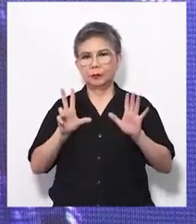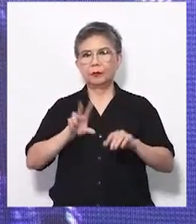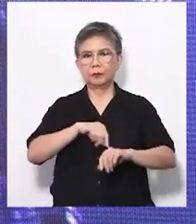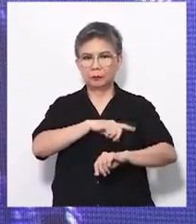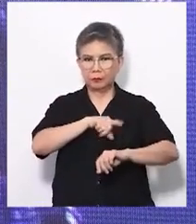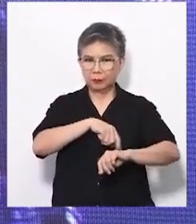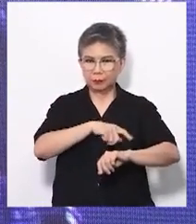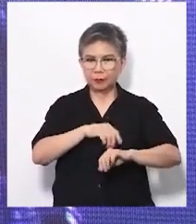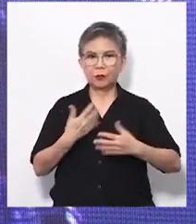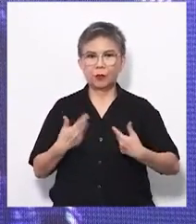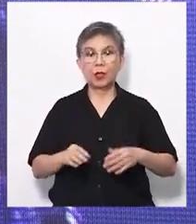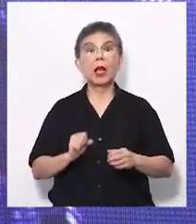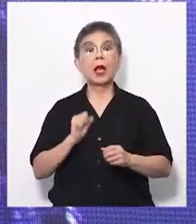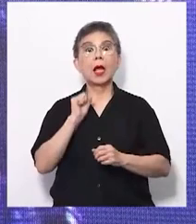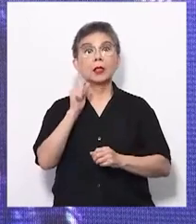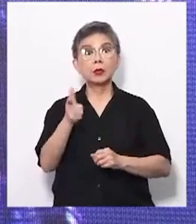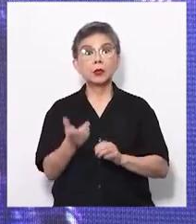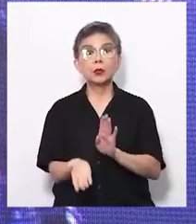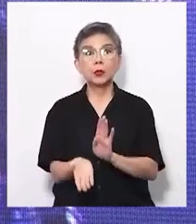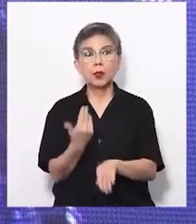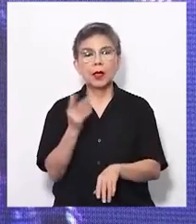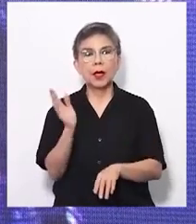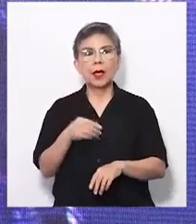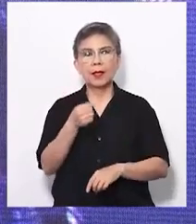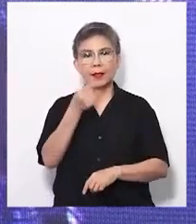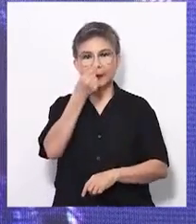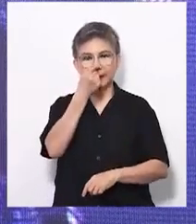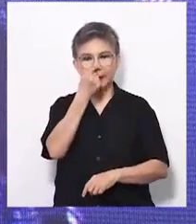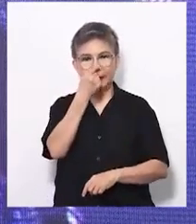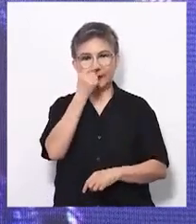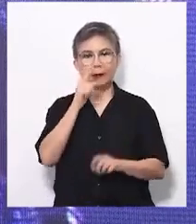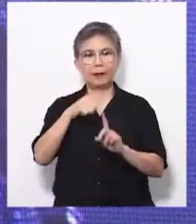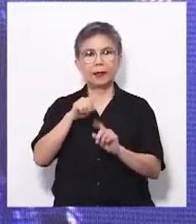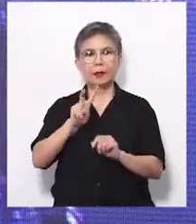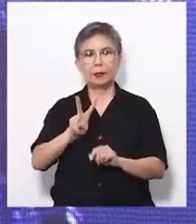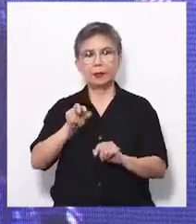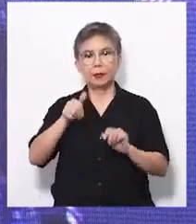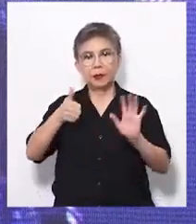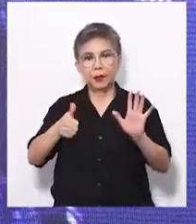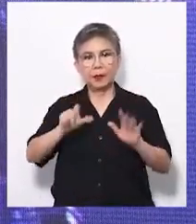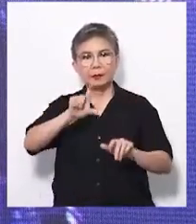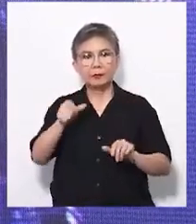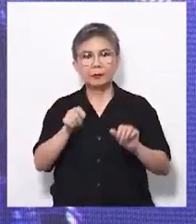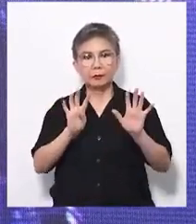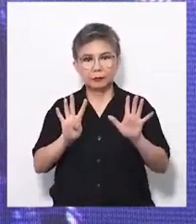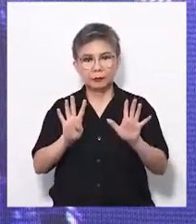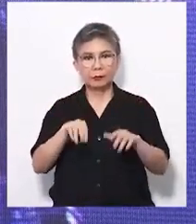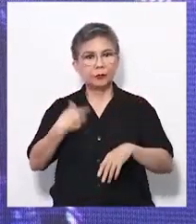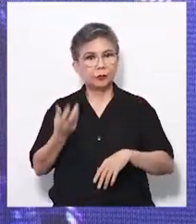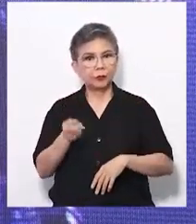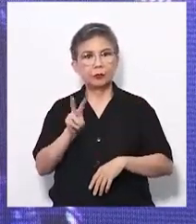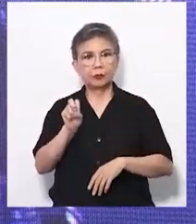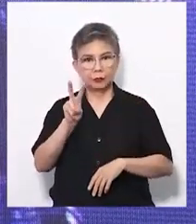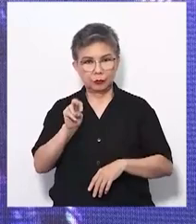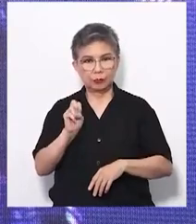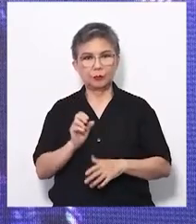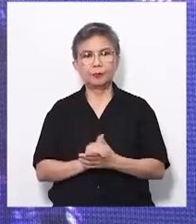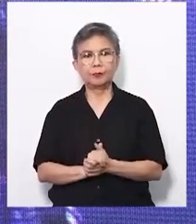8 jam dan dilanjutkan kembali pada hari Senin tanggal 26 September